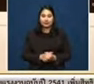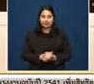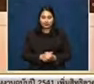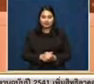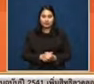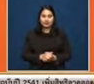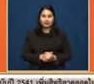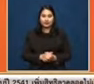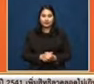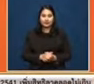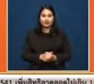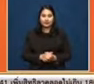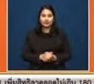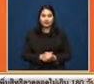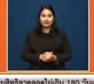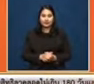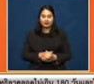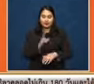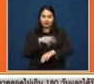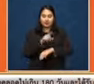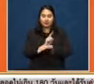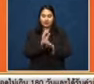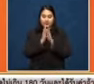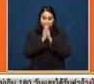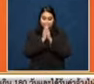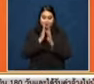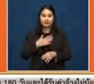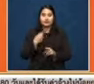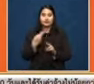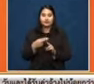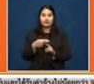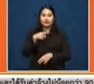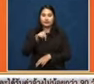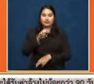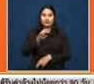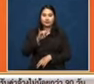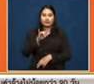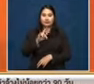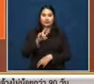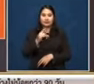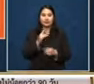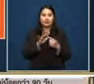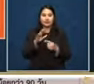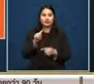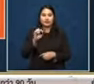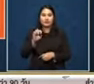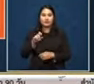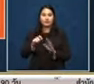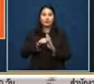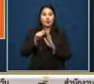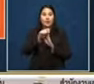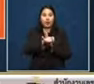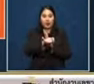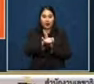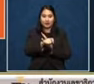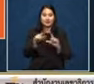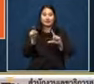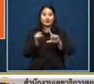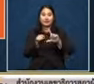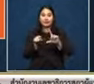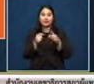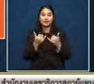ครับท่านประธานที่เคารพผมปิยชาติรุจิพรศิลป์ผู้แทนราษฎรนครราชสีมาเขต 2พรรคกก้าไกลวันนี้ผม